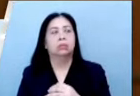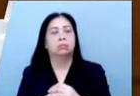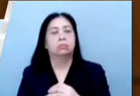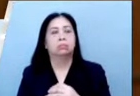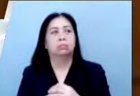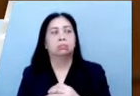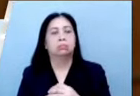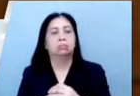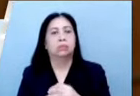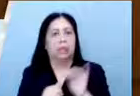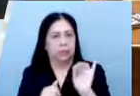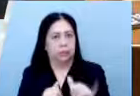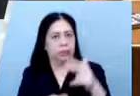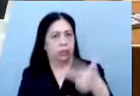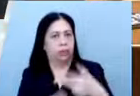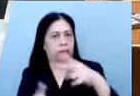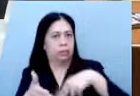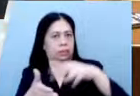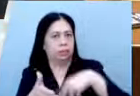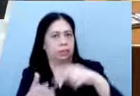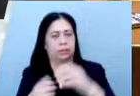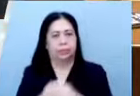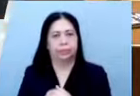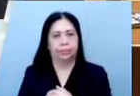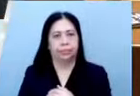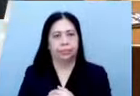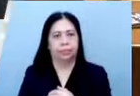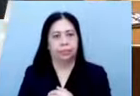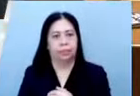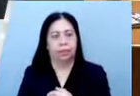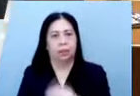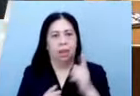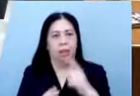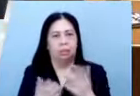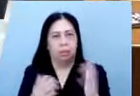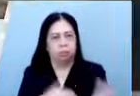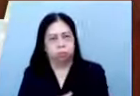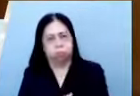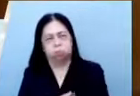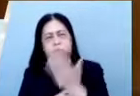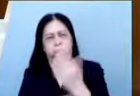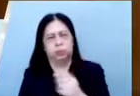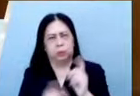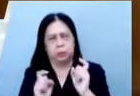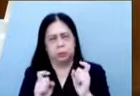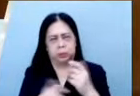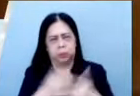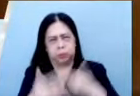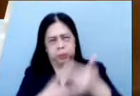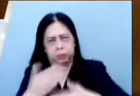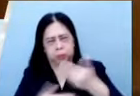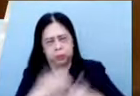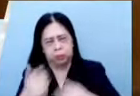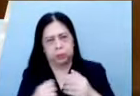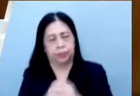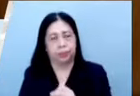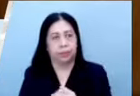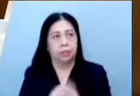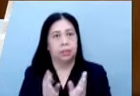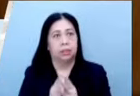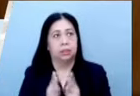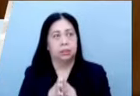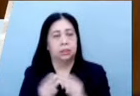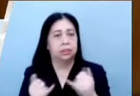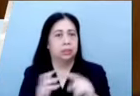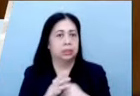yan yung ating third reading. Baka pamorningan na raw ang sesyon para magawa yan. So session will still start at